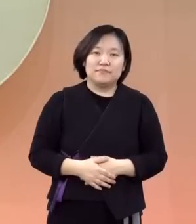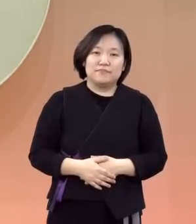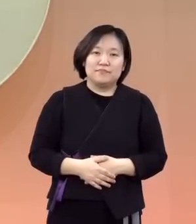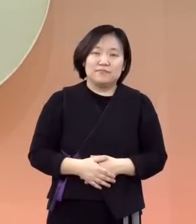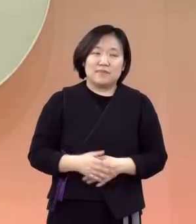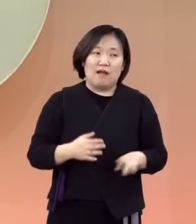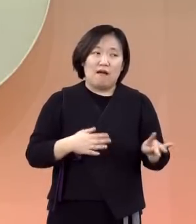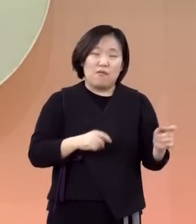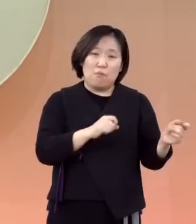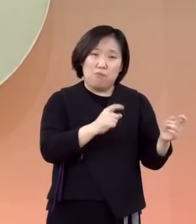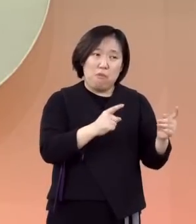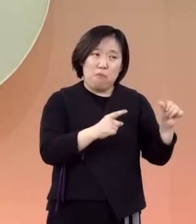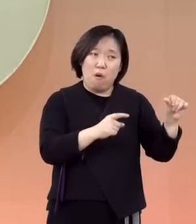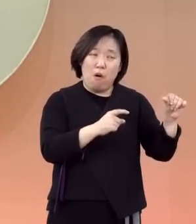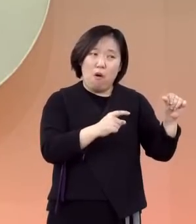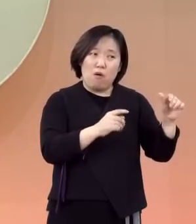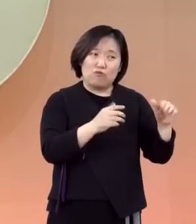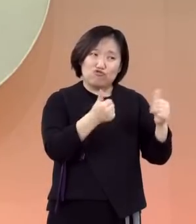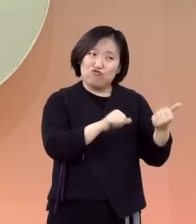하지만